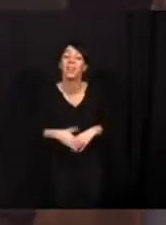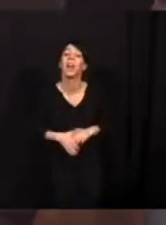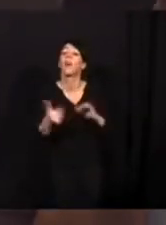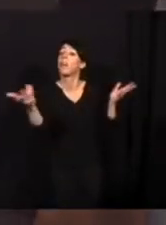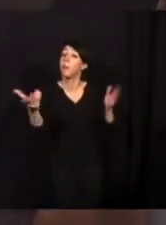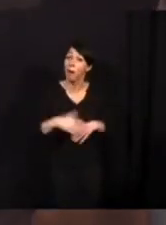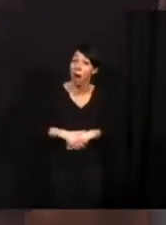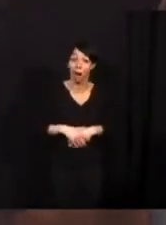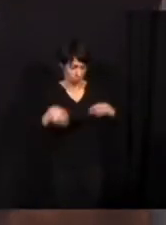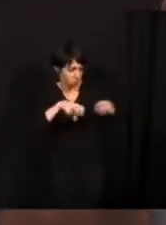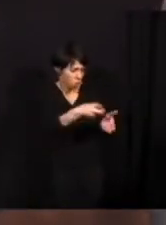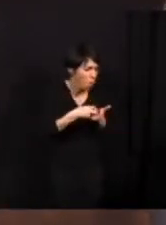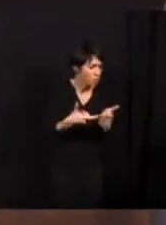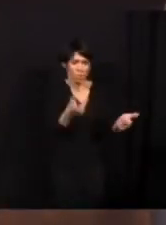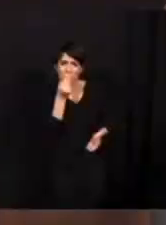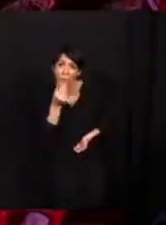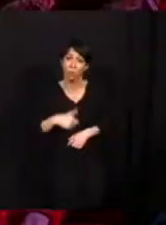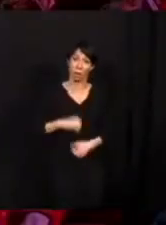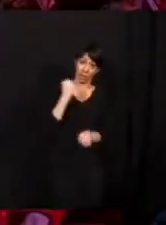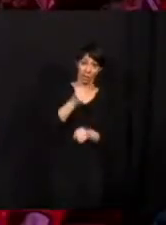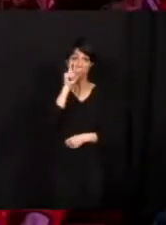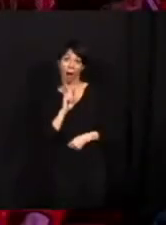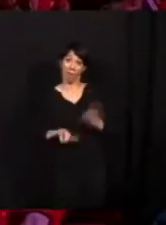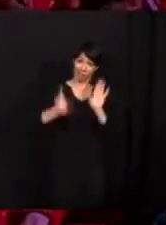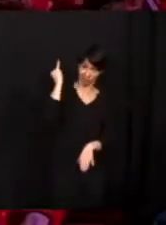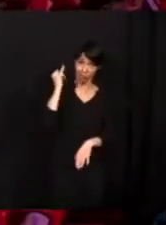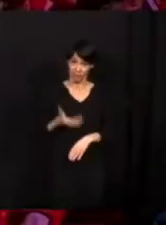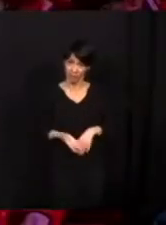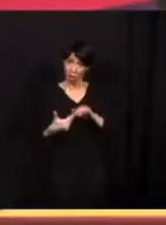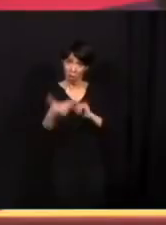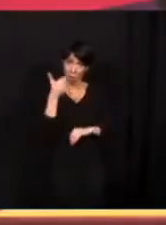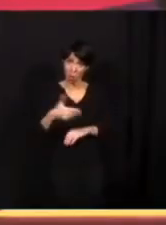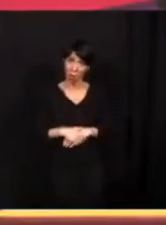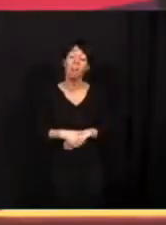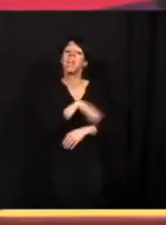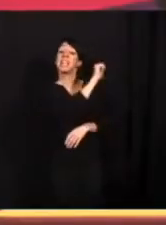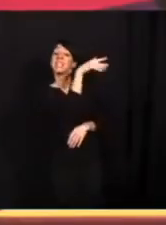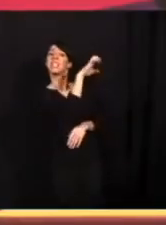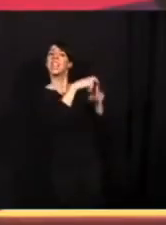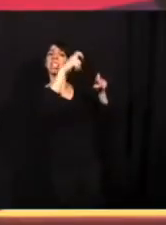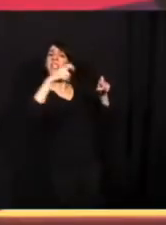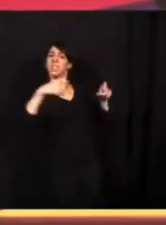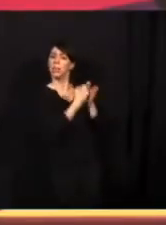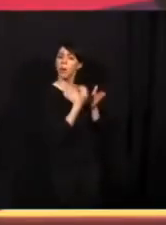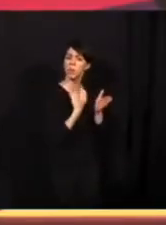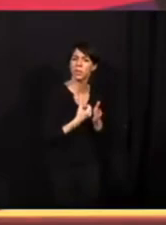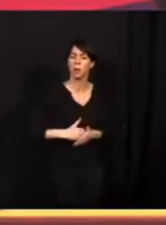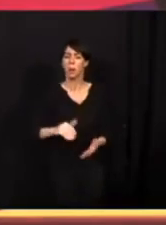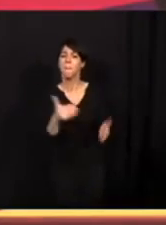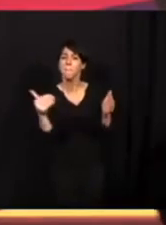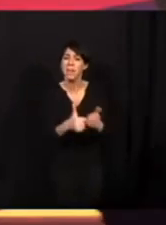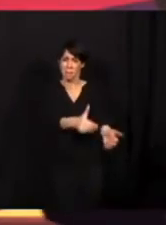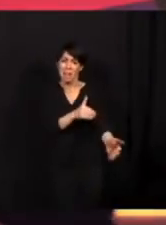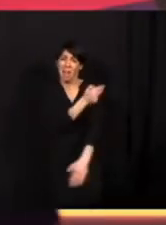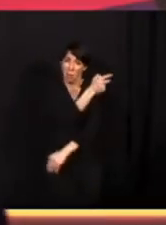parental. Et selon l'INSEE, figurez-vous que c'est 1000 milliards d'euros. C'est 50% du PIB